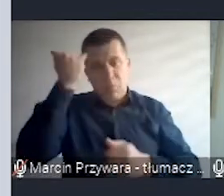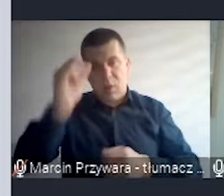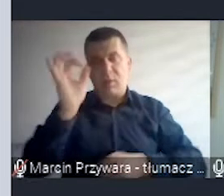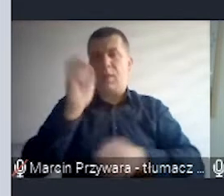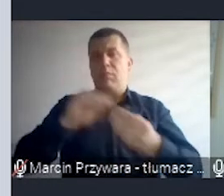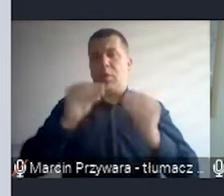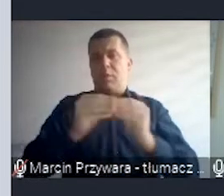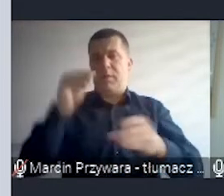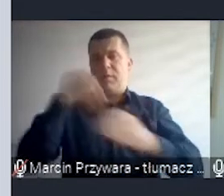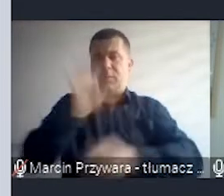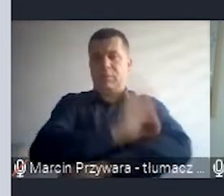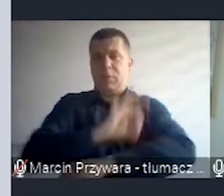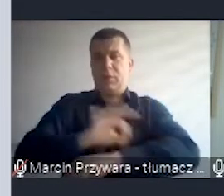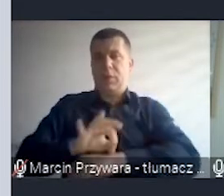projektach,